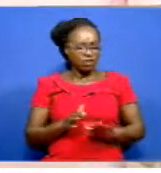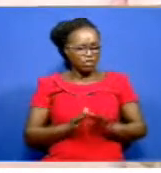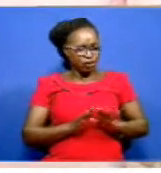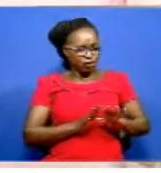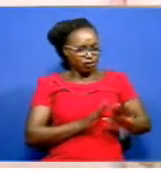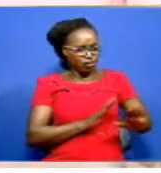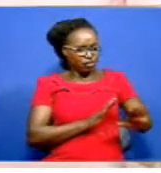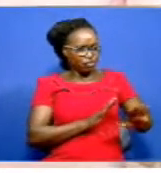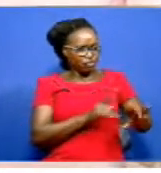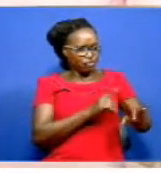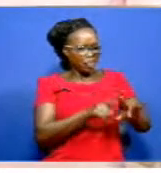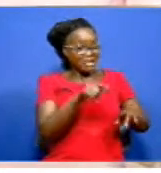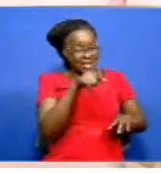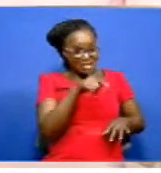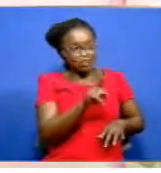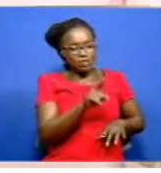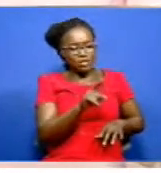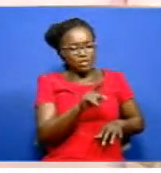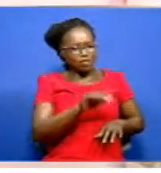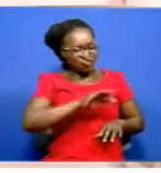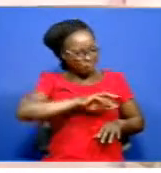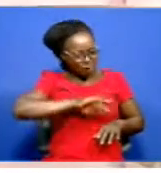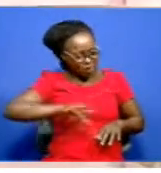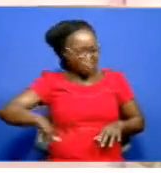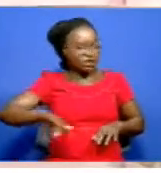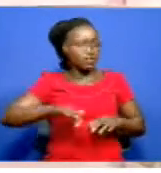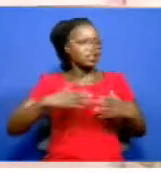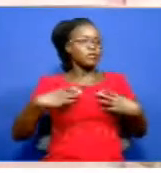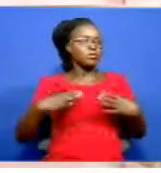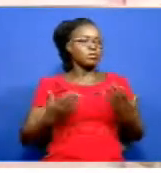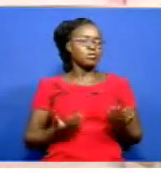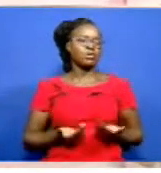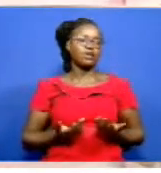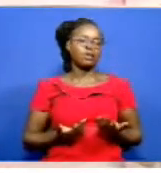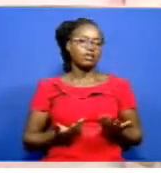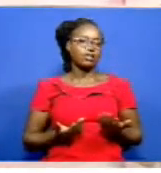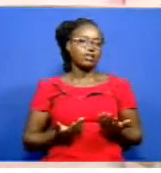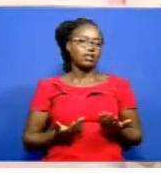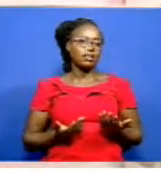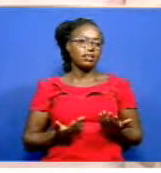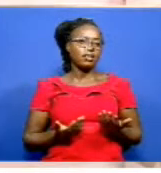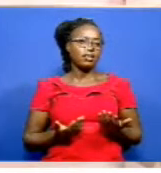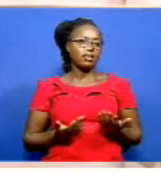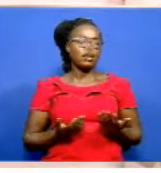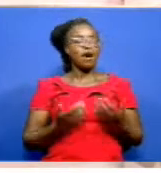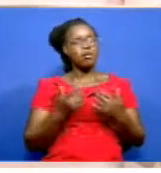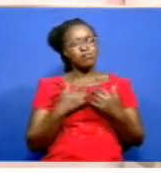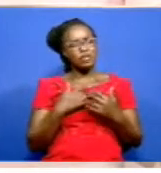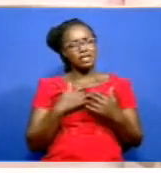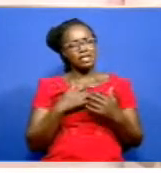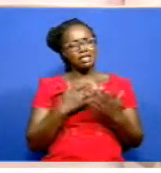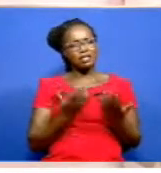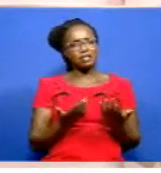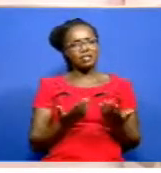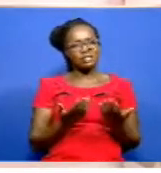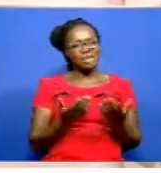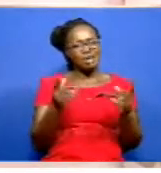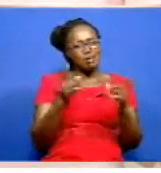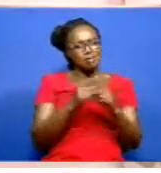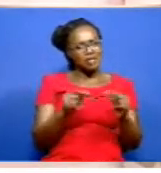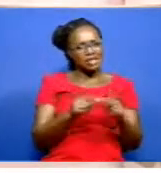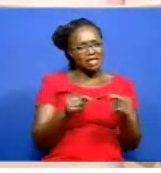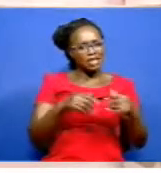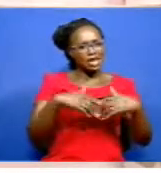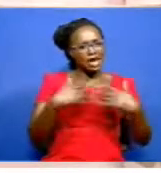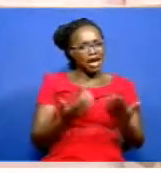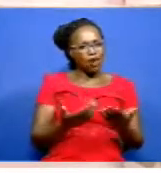wao wenyewe ndio wametenga watu. Mtu kama huyu sasa pia namfikishiaje ujumbe ama namfikishiaje mtu wa